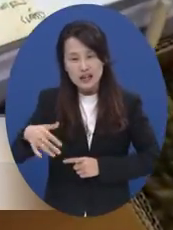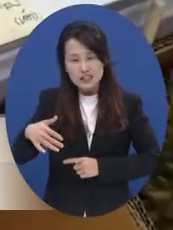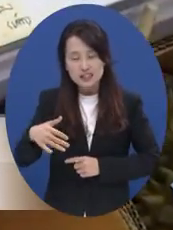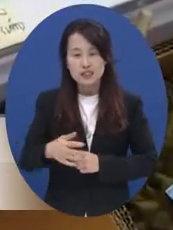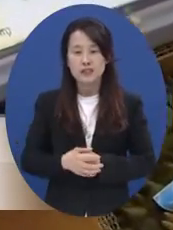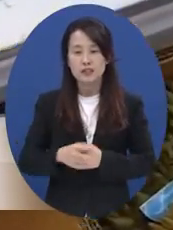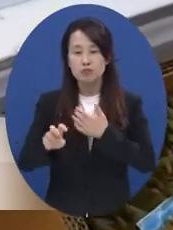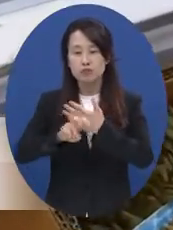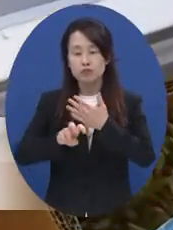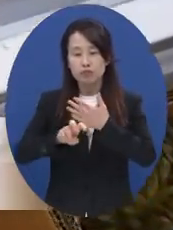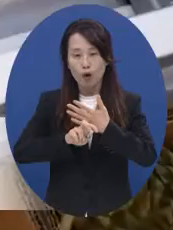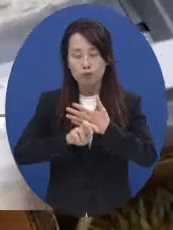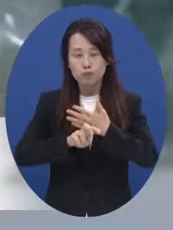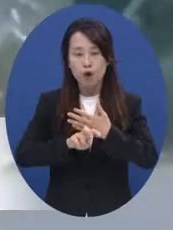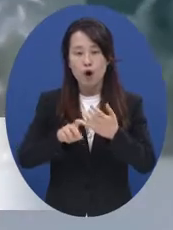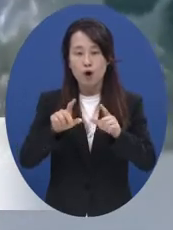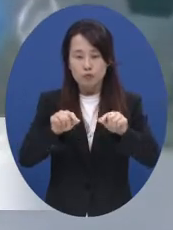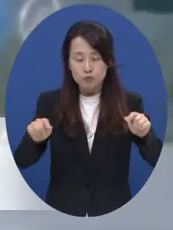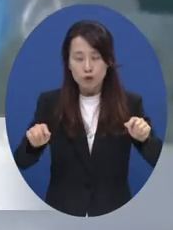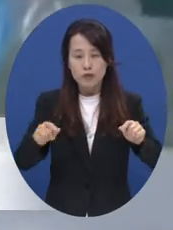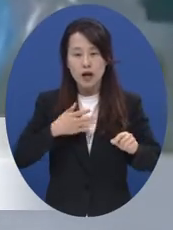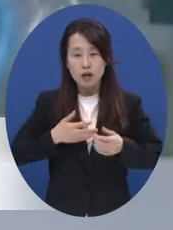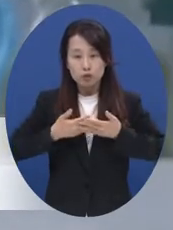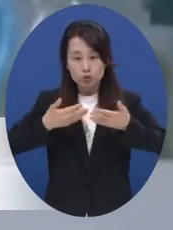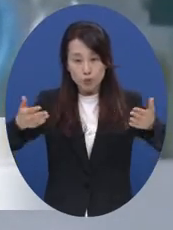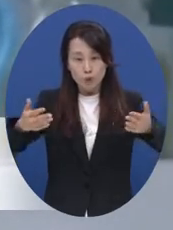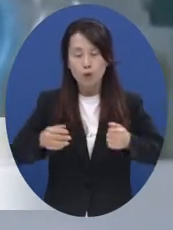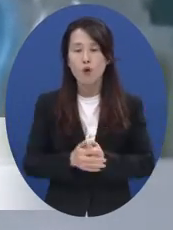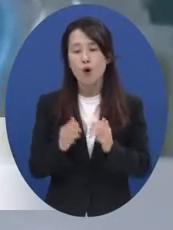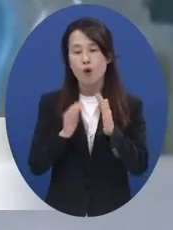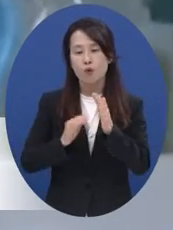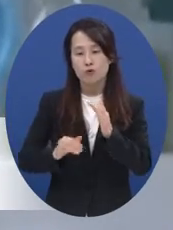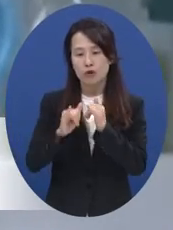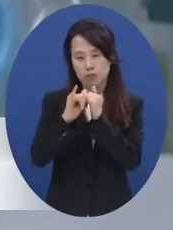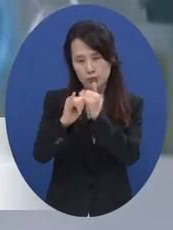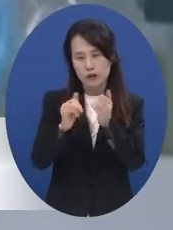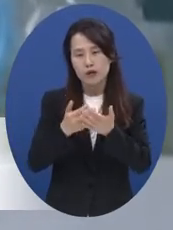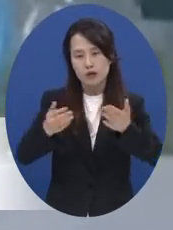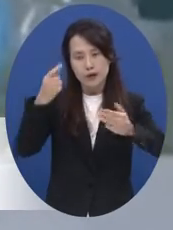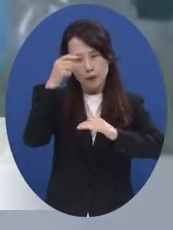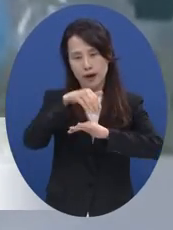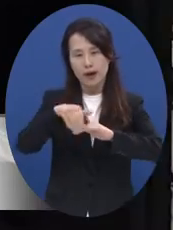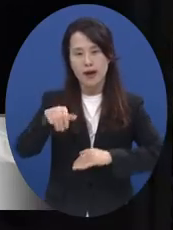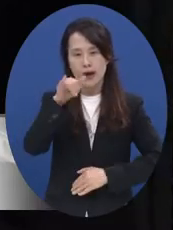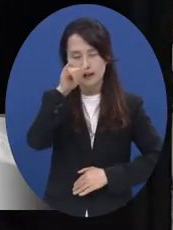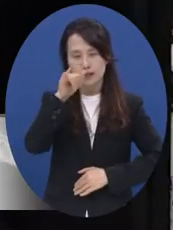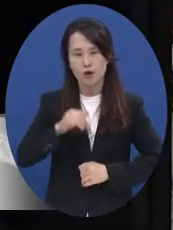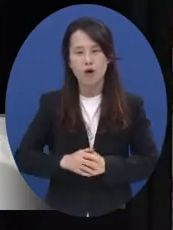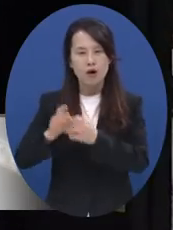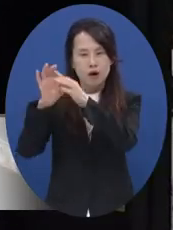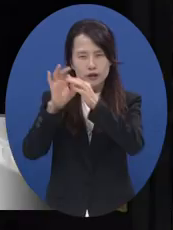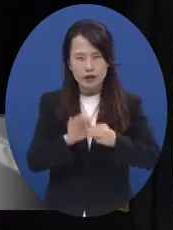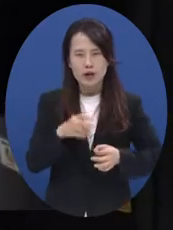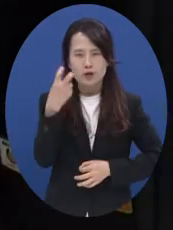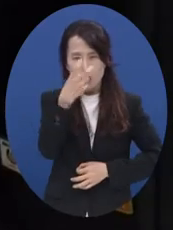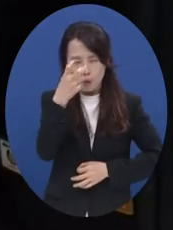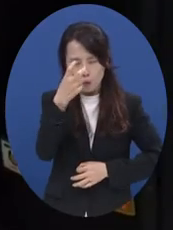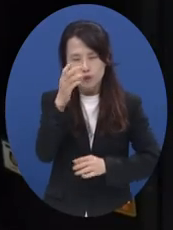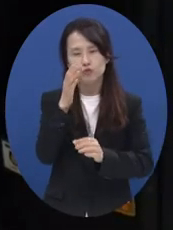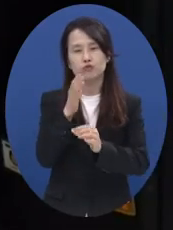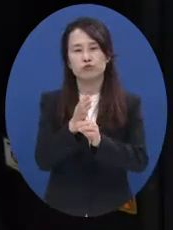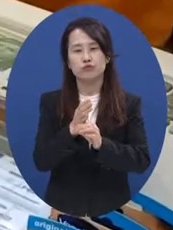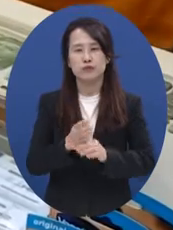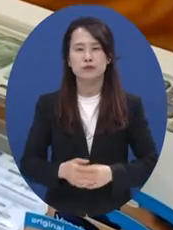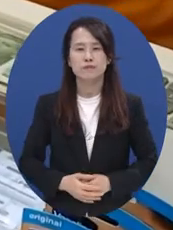불법 육가공 수입식품 등을 제보할 경우 공익 포상금을 지급할 계획을 세우고 상시 수사에 나설